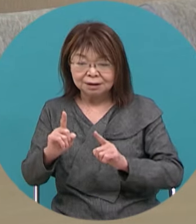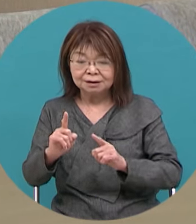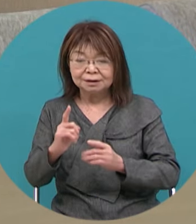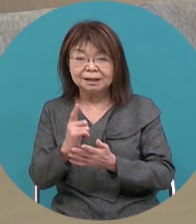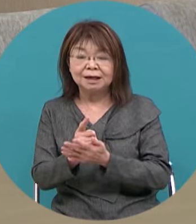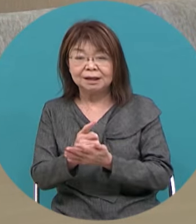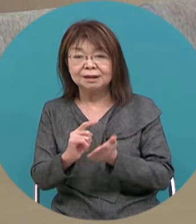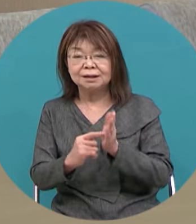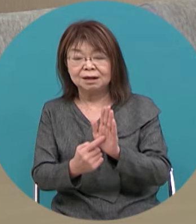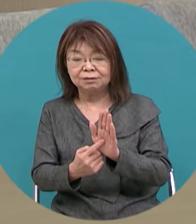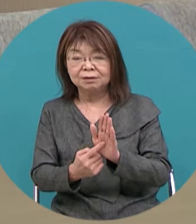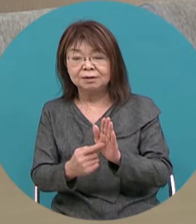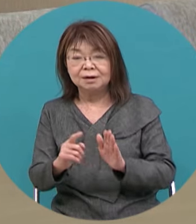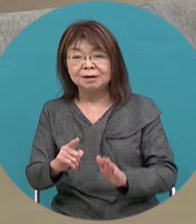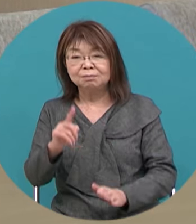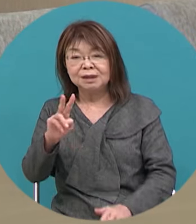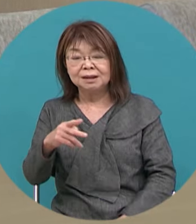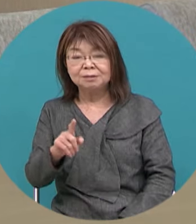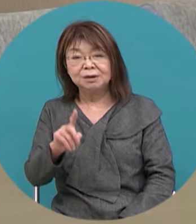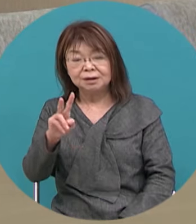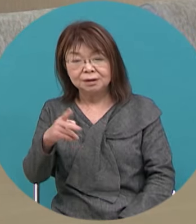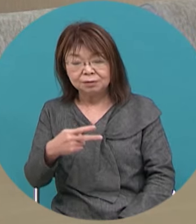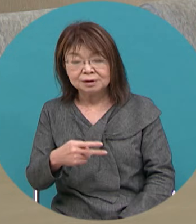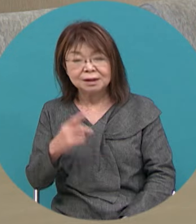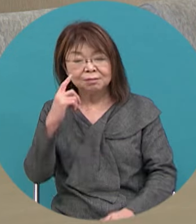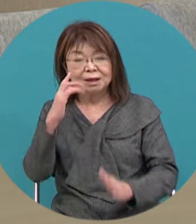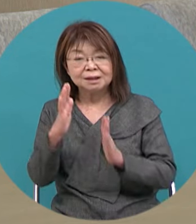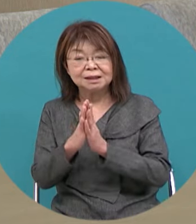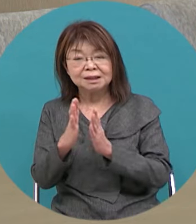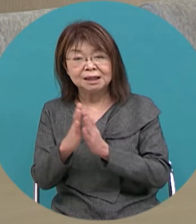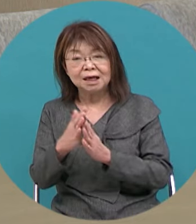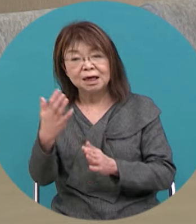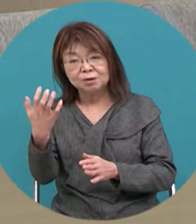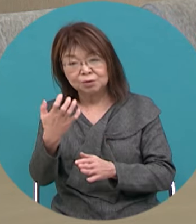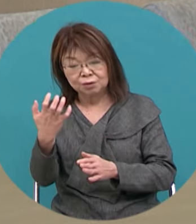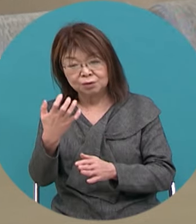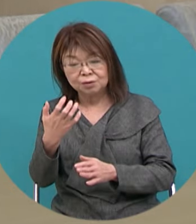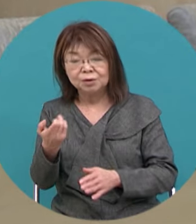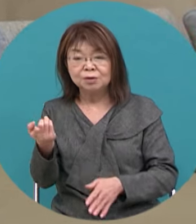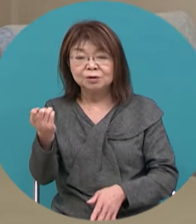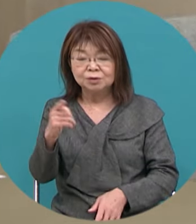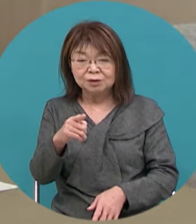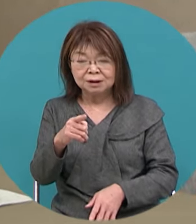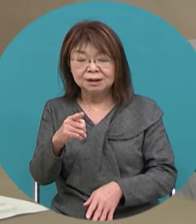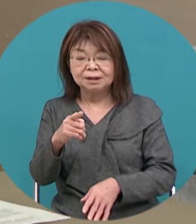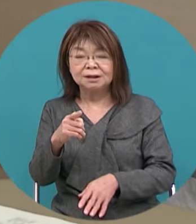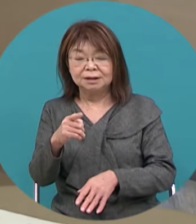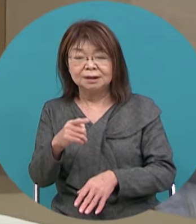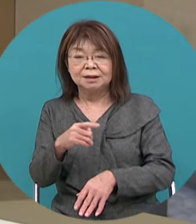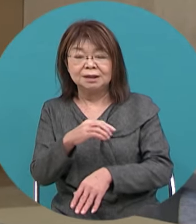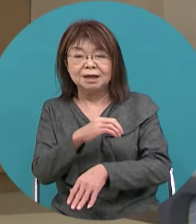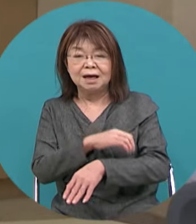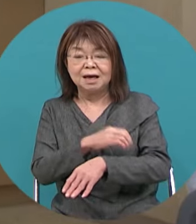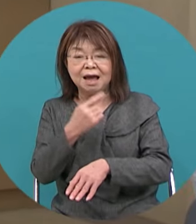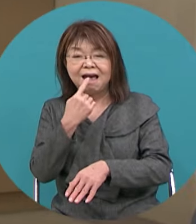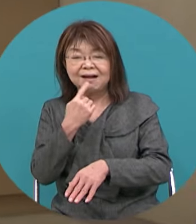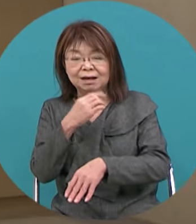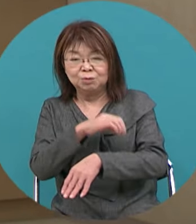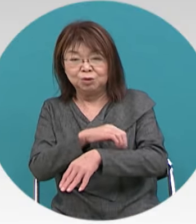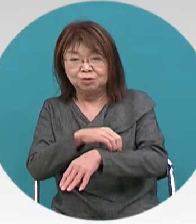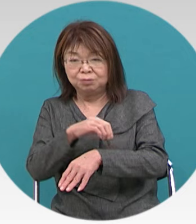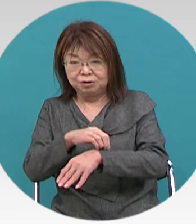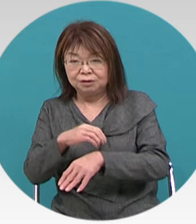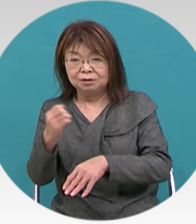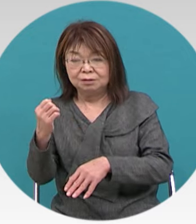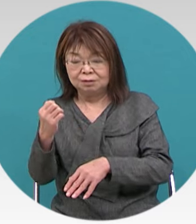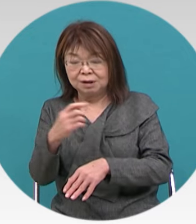で、ピリピリっとするような神経痛が現れ、その後帯状に赤い斑点や